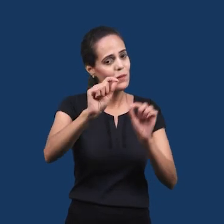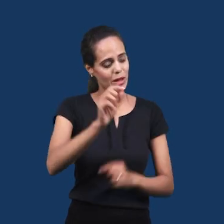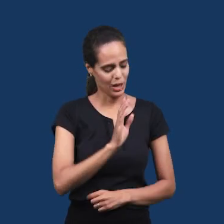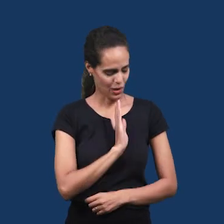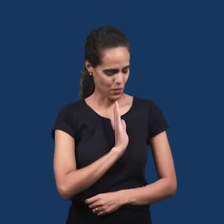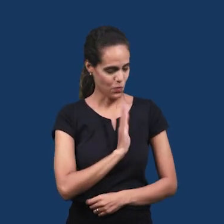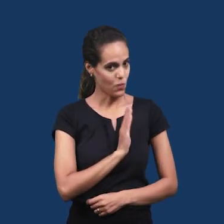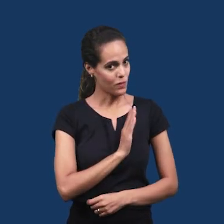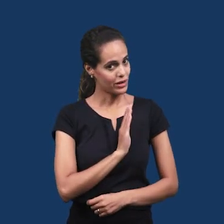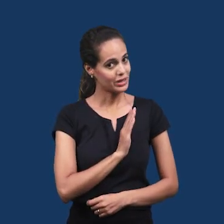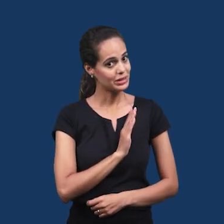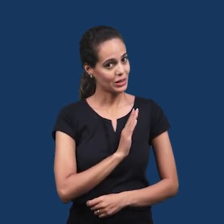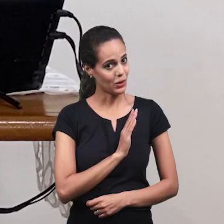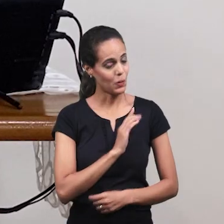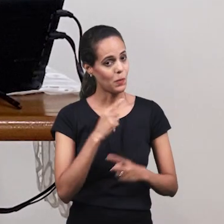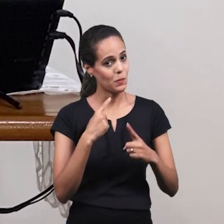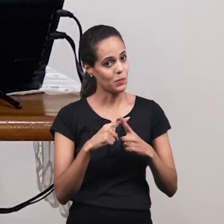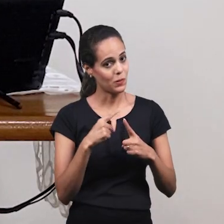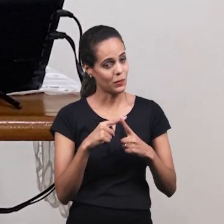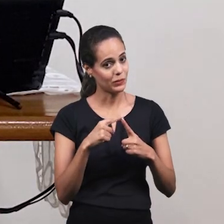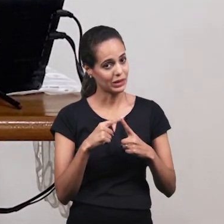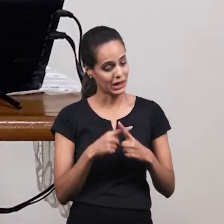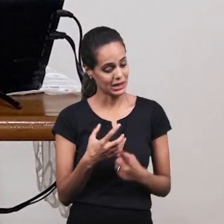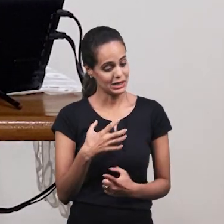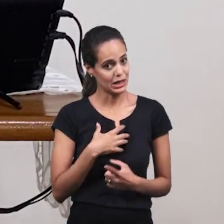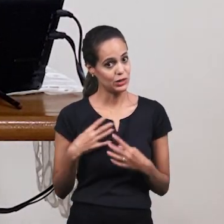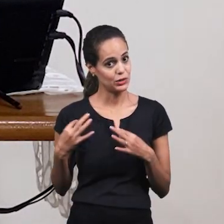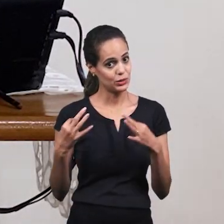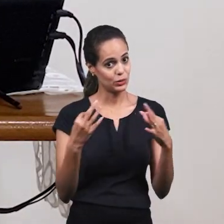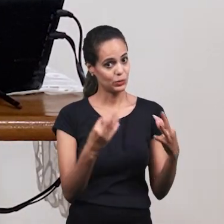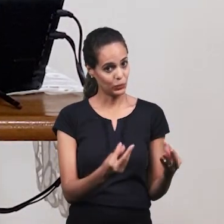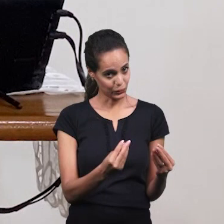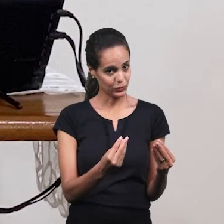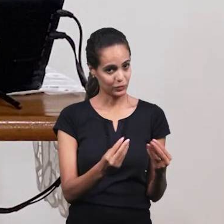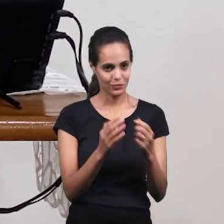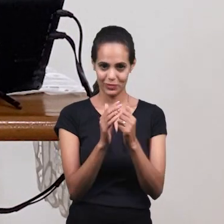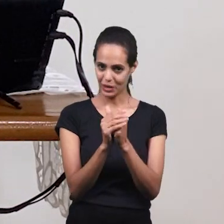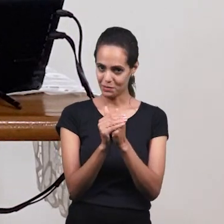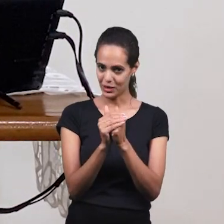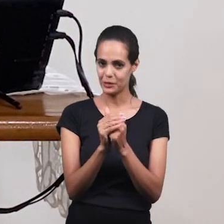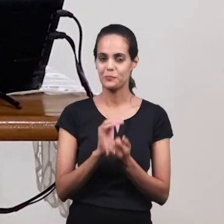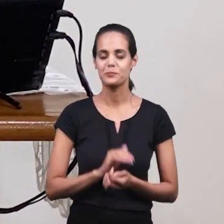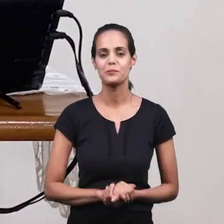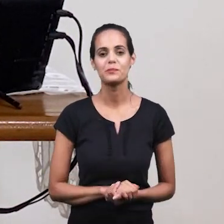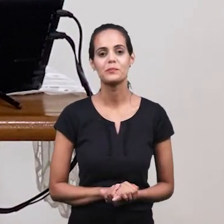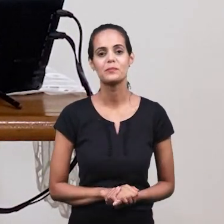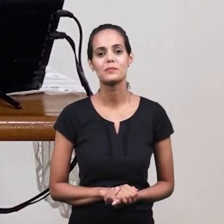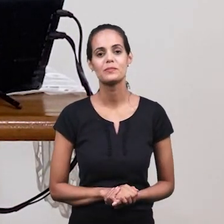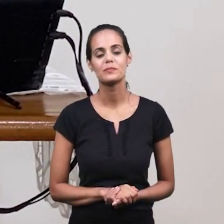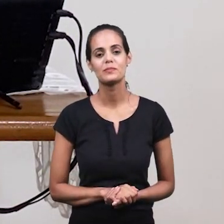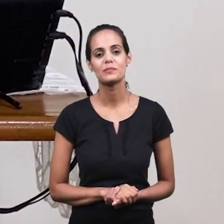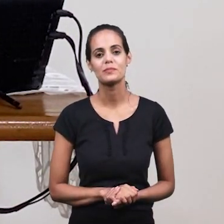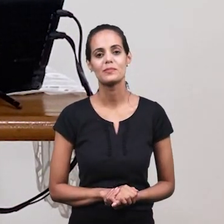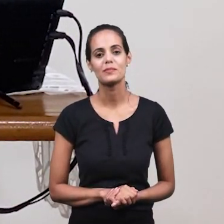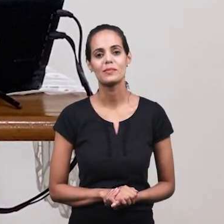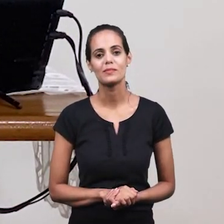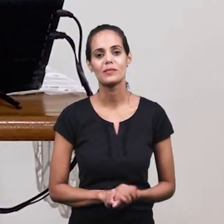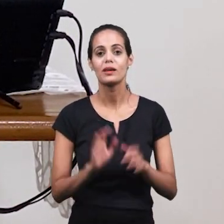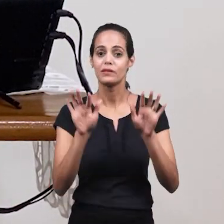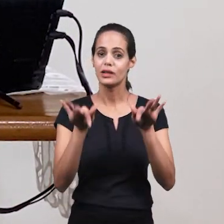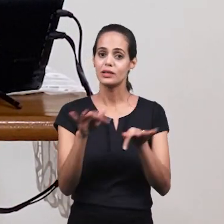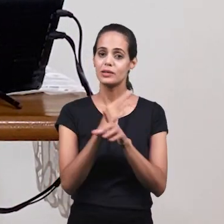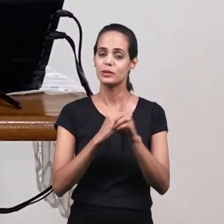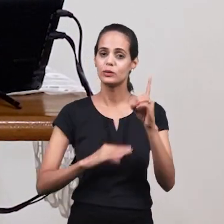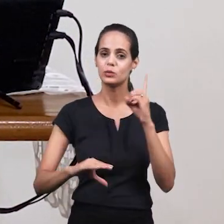lui viennent les sorties de la vie. Loué soit le nom du Seigneur. Nous finissons un culte de glorification et